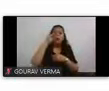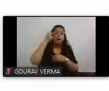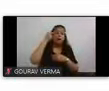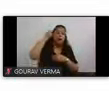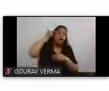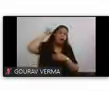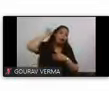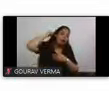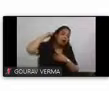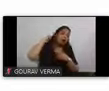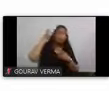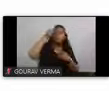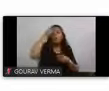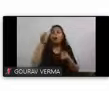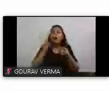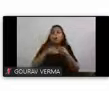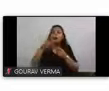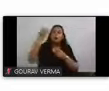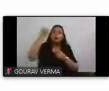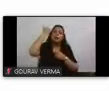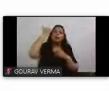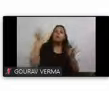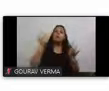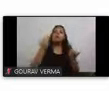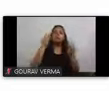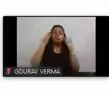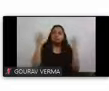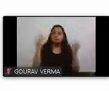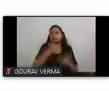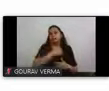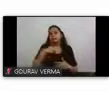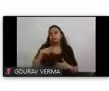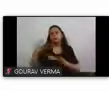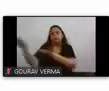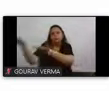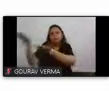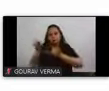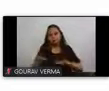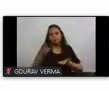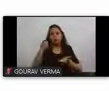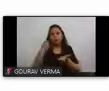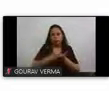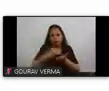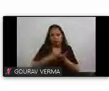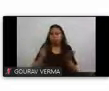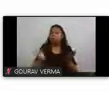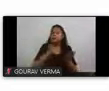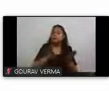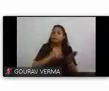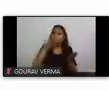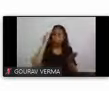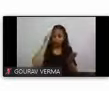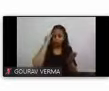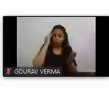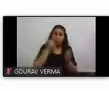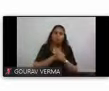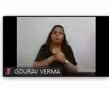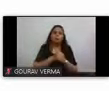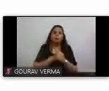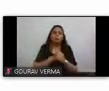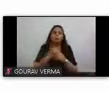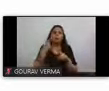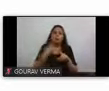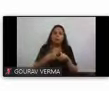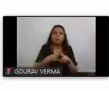ये सब मेडिकल इंफॉर्मेशन में मिल जाएगा। इसके अलावा वेदर द चाइल्ड हैज गॉट एनी अदर प्रॉब्लम्स लाइक एपिलेप्सी